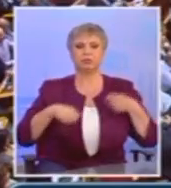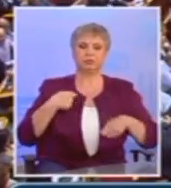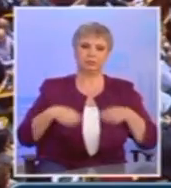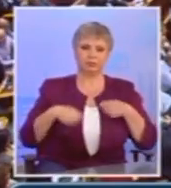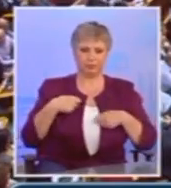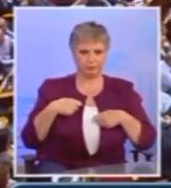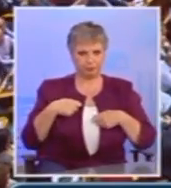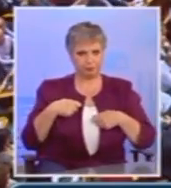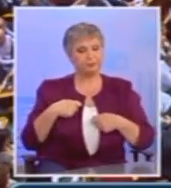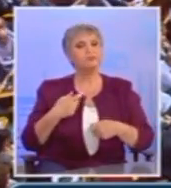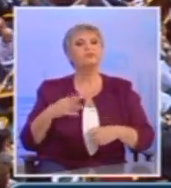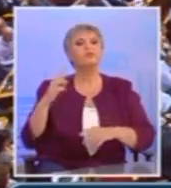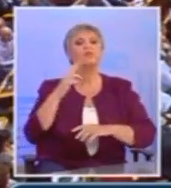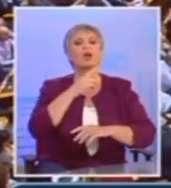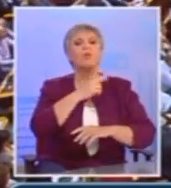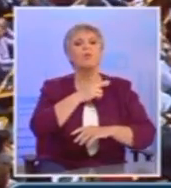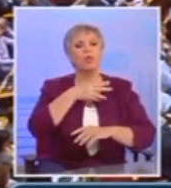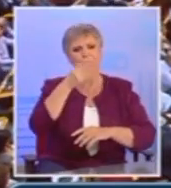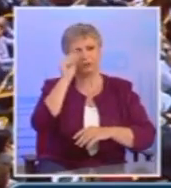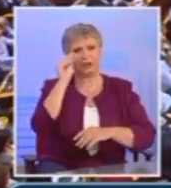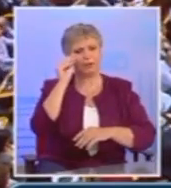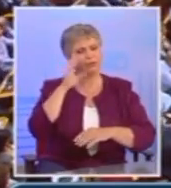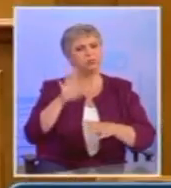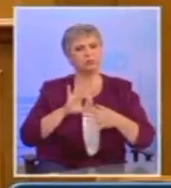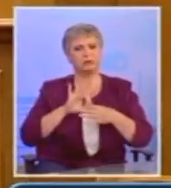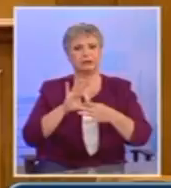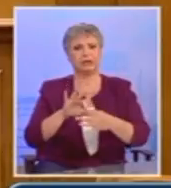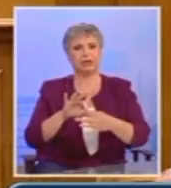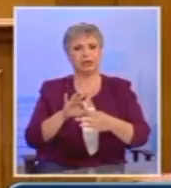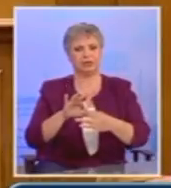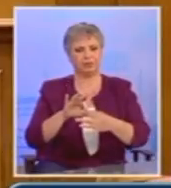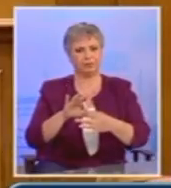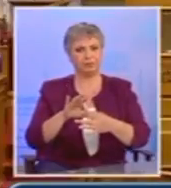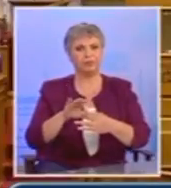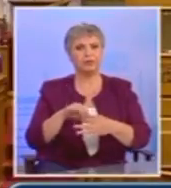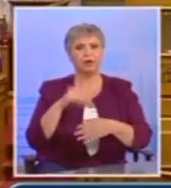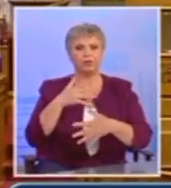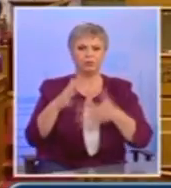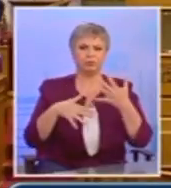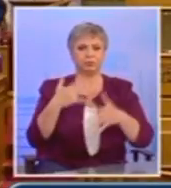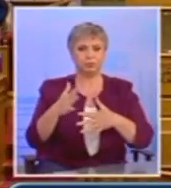Επαναλαμβάνω λοιπόν. Συνεχίστε, κύριε Πρόεδρε. Παρακαλώ πολύ.